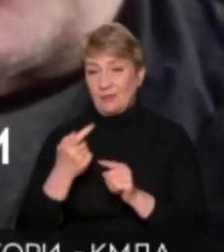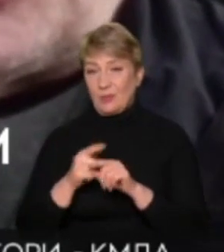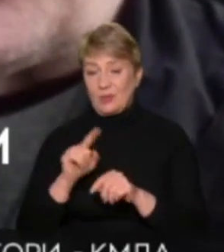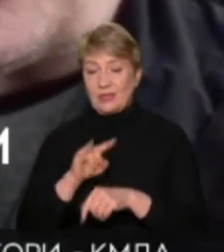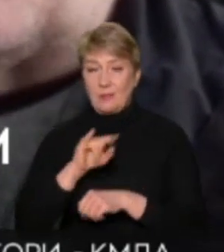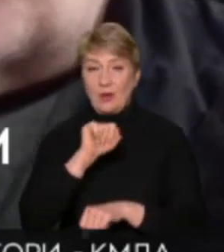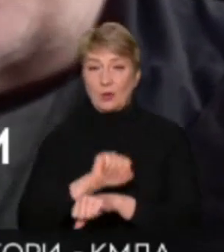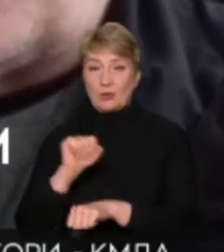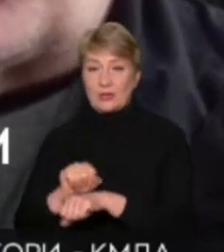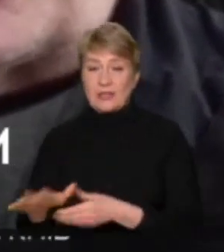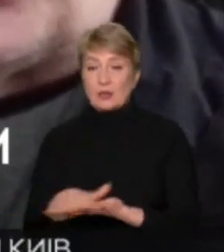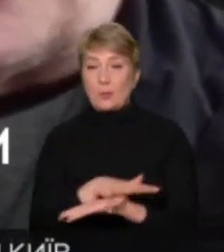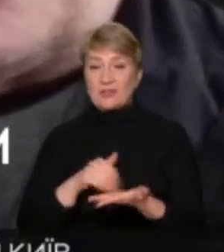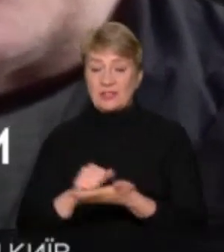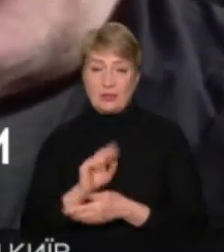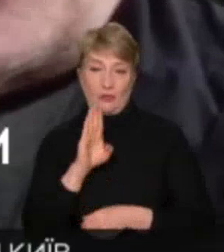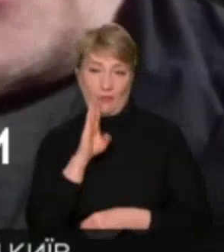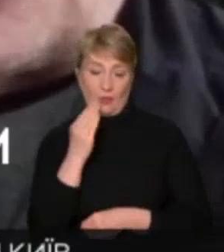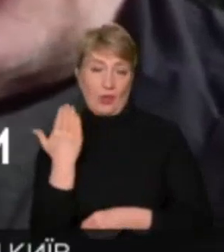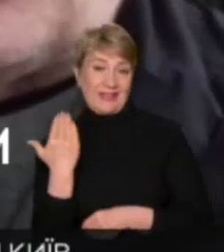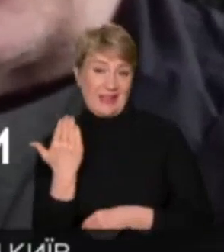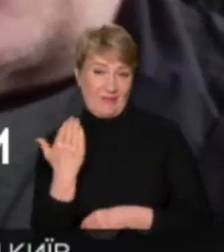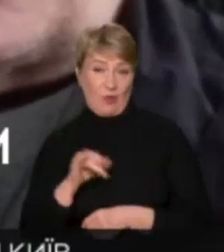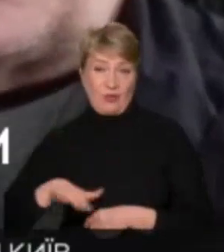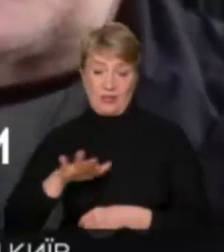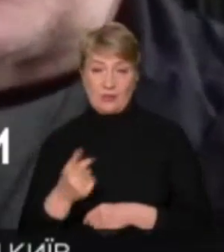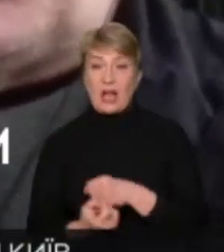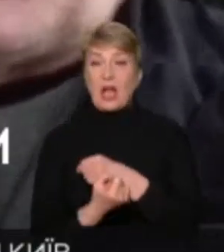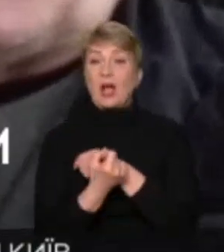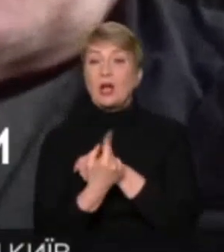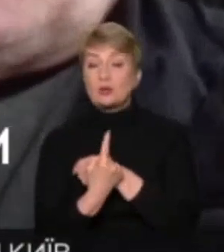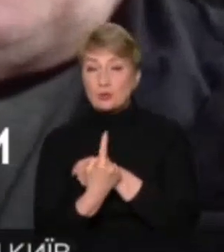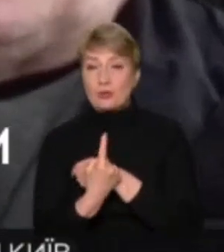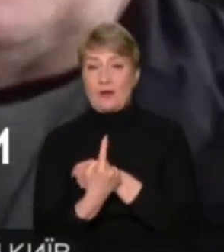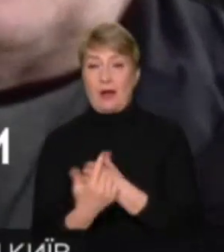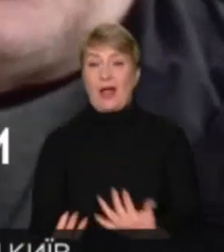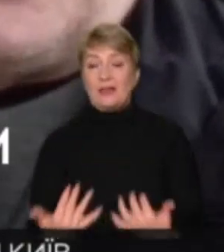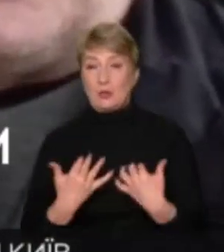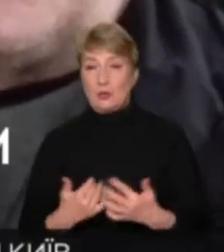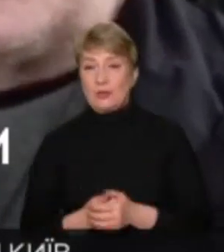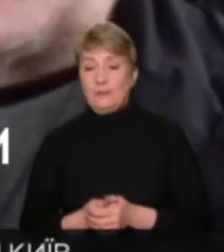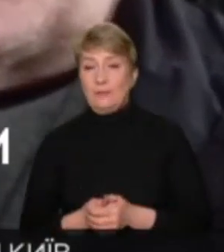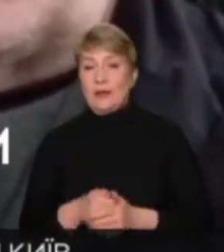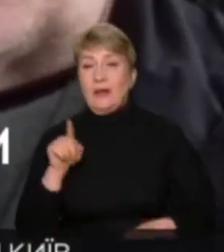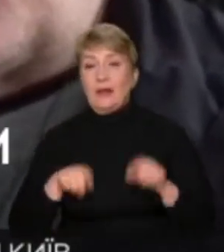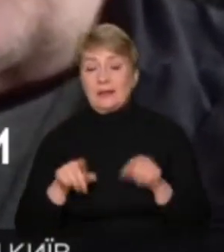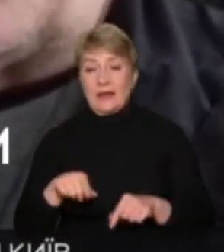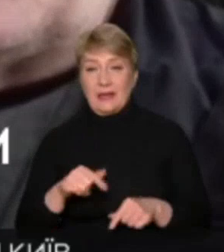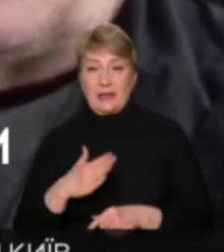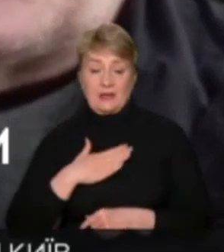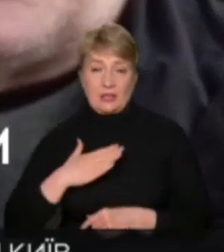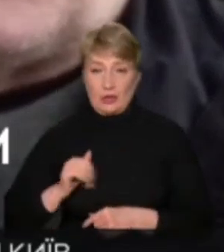щоб знищувати ворога на його території, на тих містах, звідки він нас атакує, чомусь в деяких наших